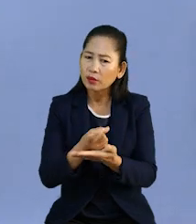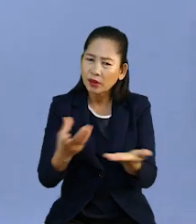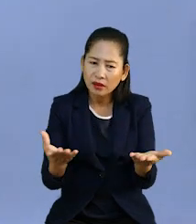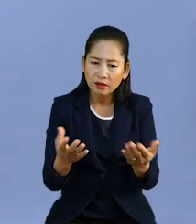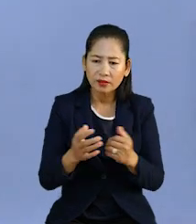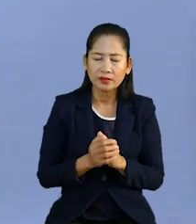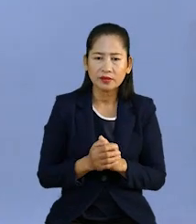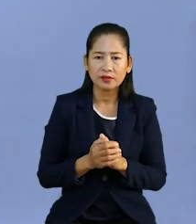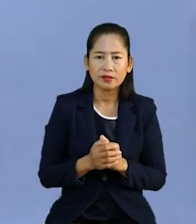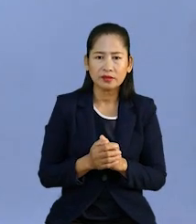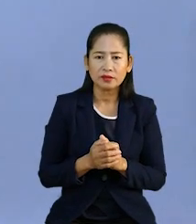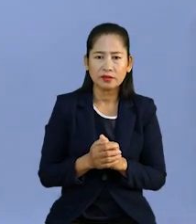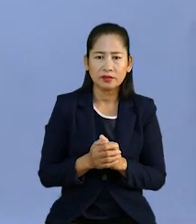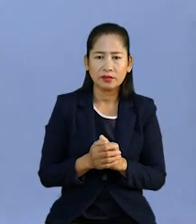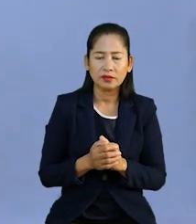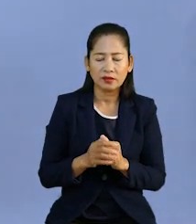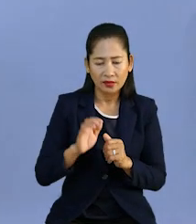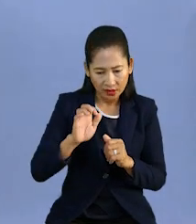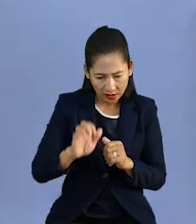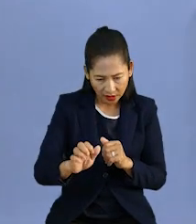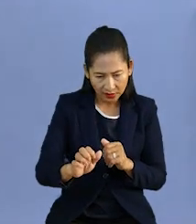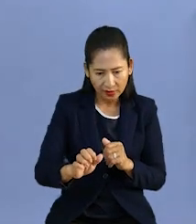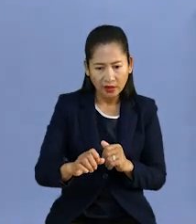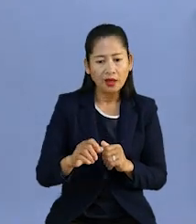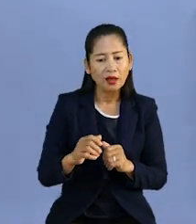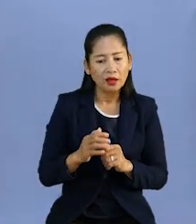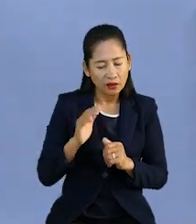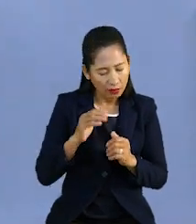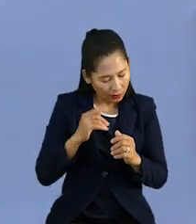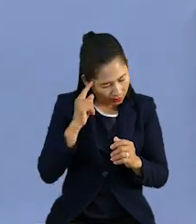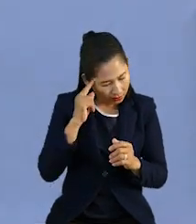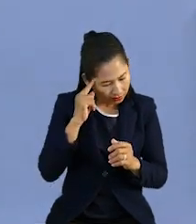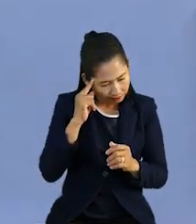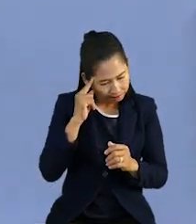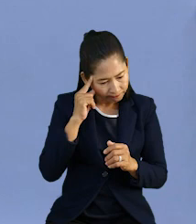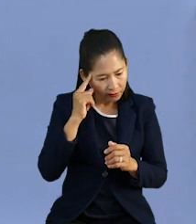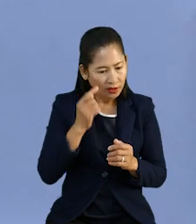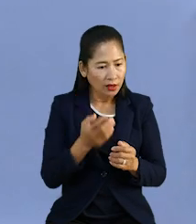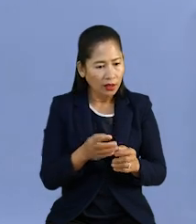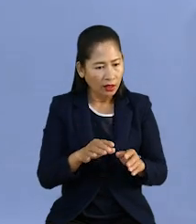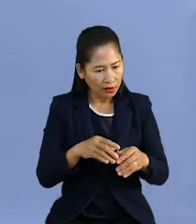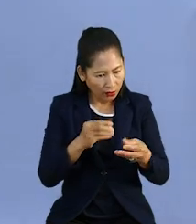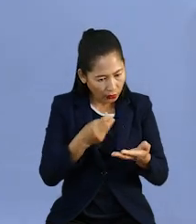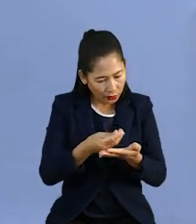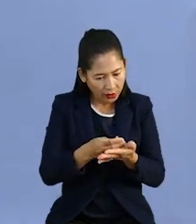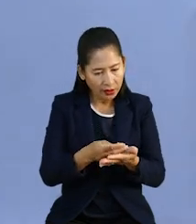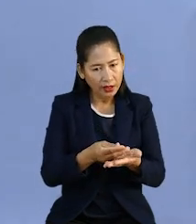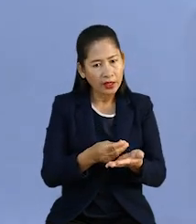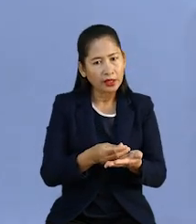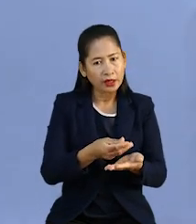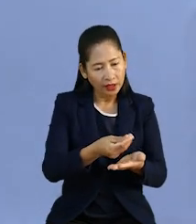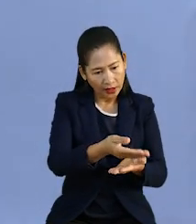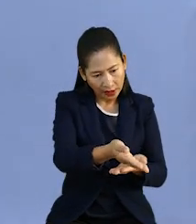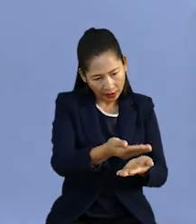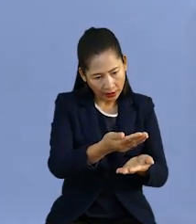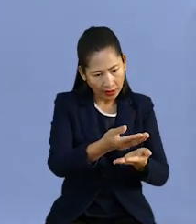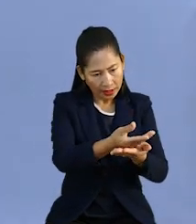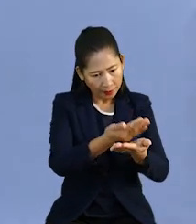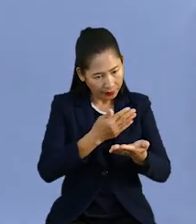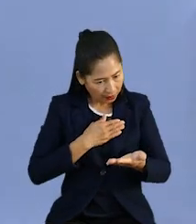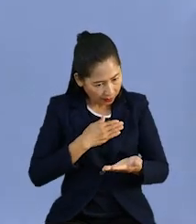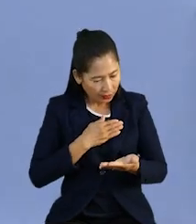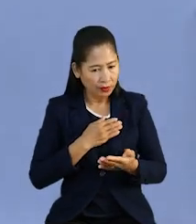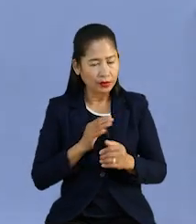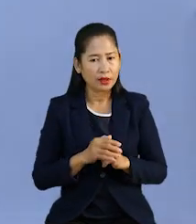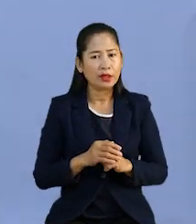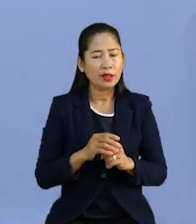địch chà cứ quạt nâng hoạch lôi áp ai mò nẹ kru huynh chà được chứ